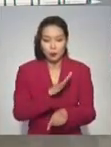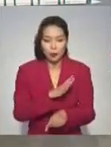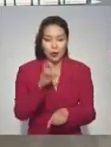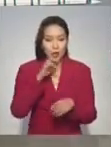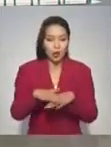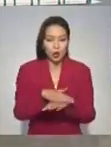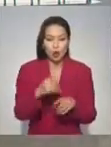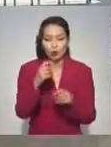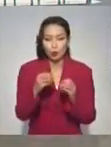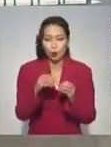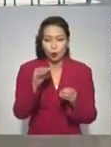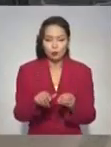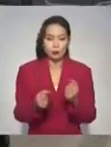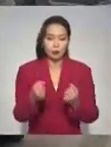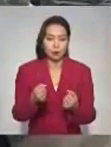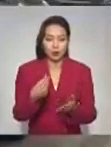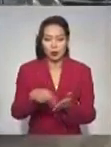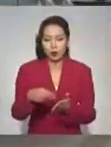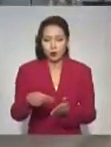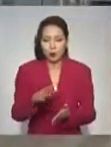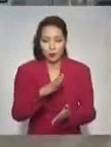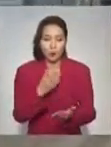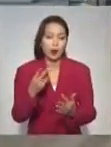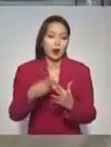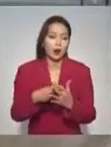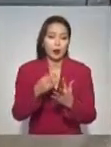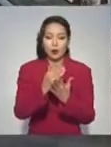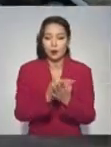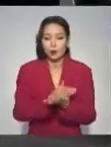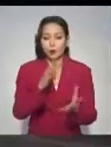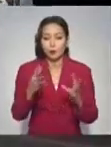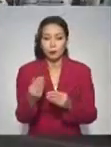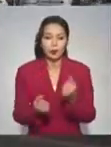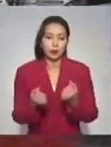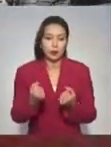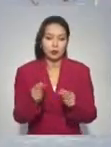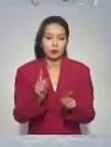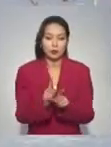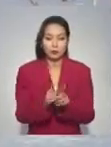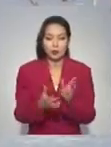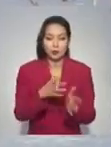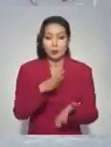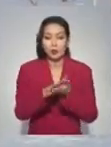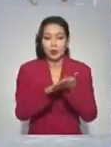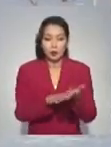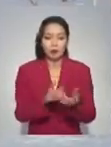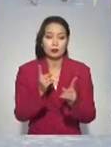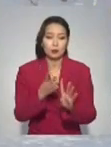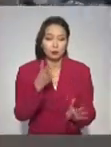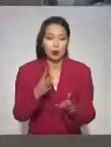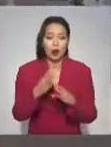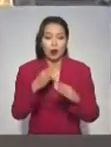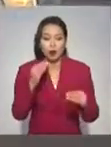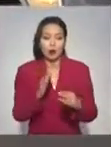тұрғындары 110 мыңға жуық көлік сатып алған. Нәтижесінде жеңілдетілген бағдарлама бойынша көлік жеткіліксіз болды. Өтініш берушілер алдымен автосалонға